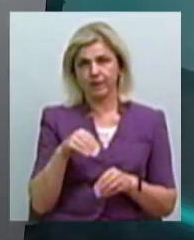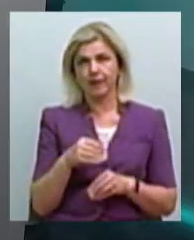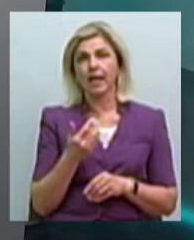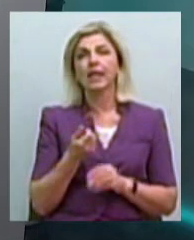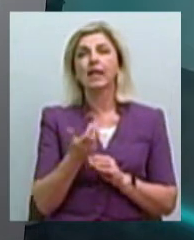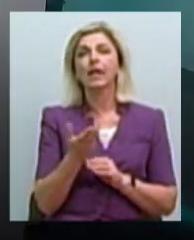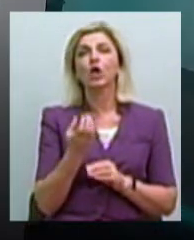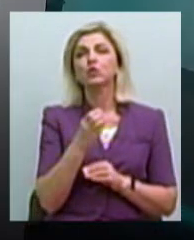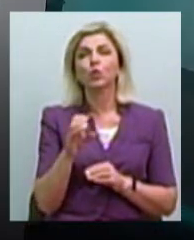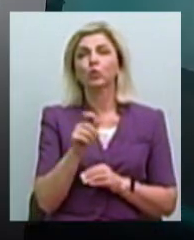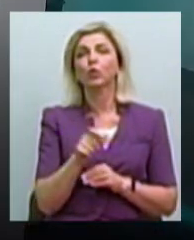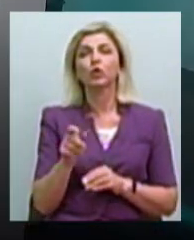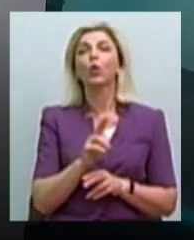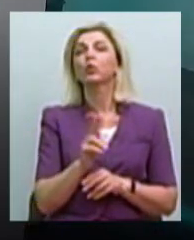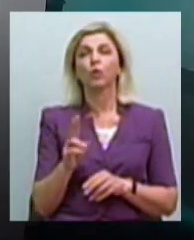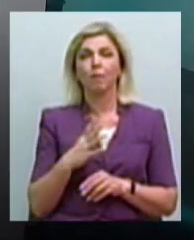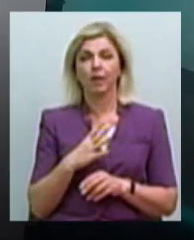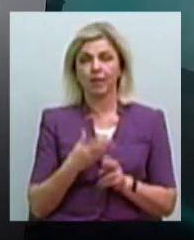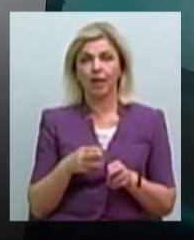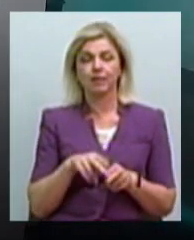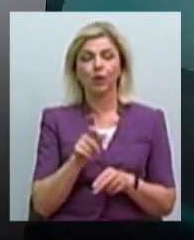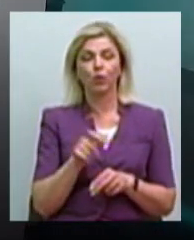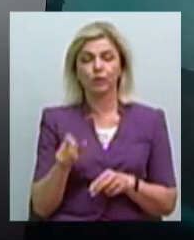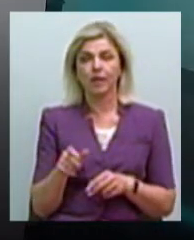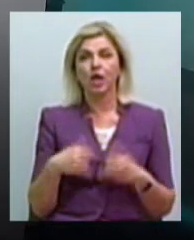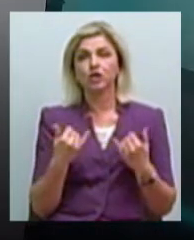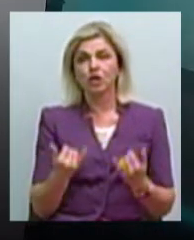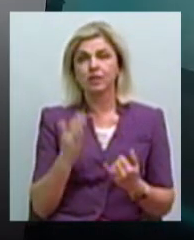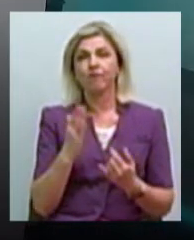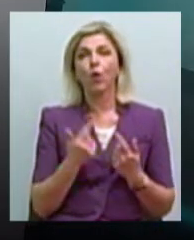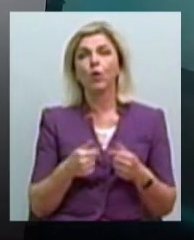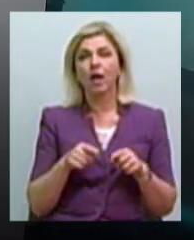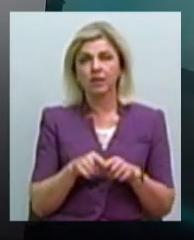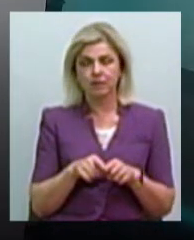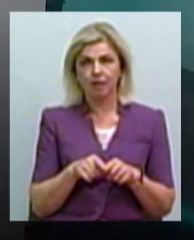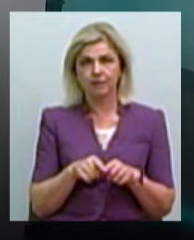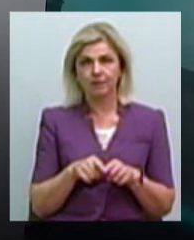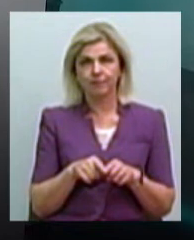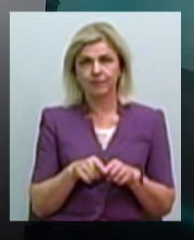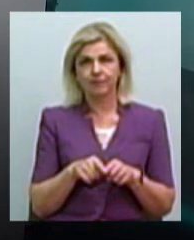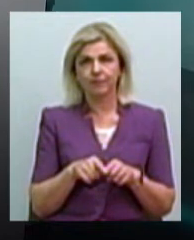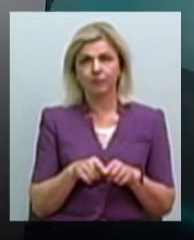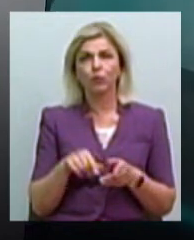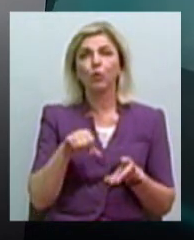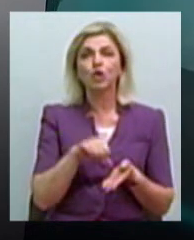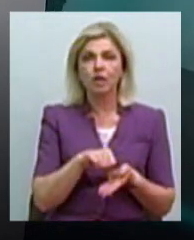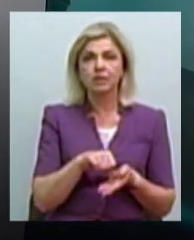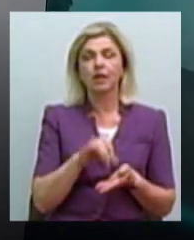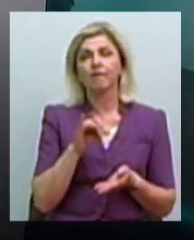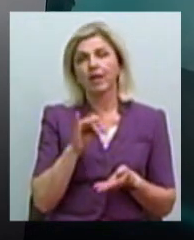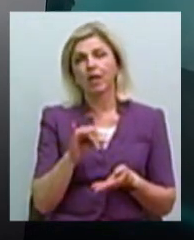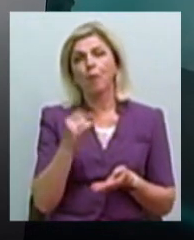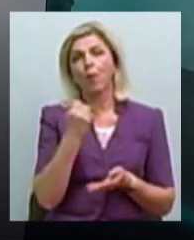Це хто саме були ці люди? Ну, у нас на даний момент в організації, включаю, ну, вот, считаю учасників і